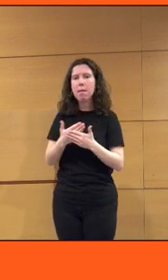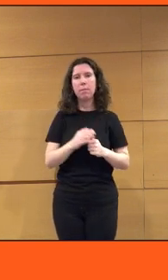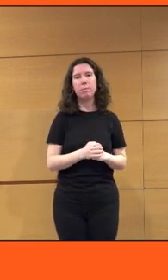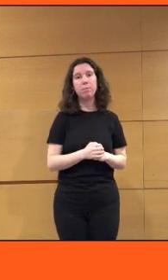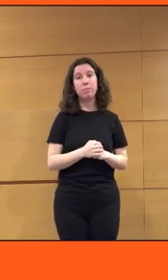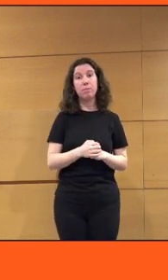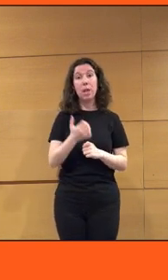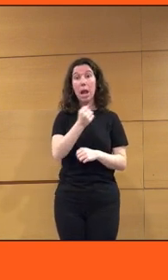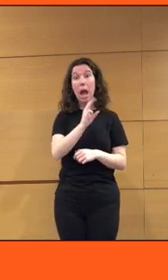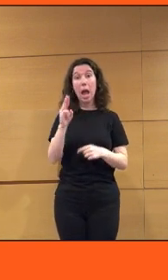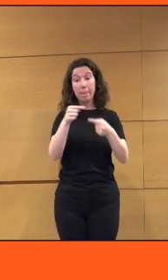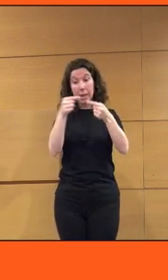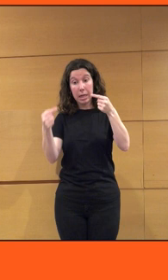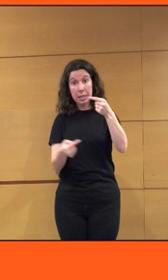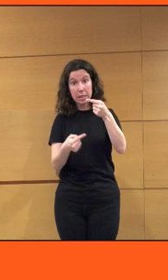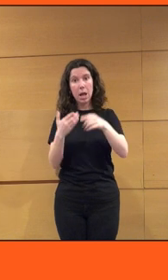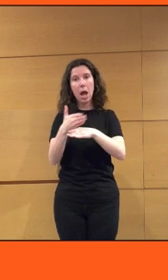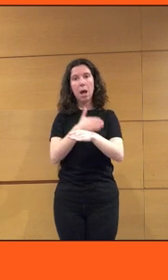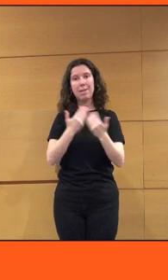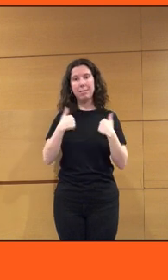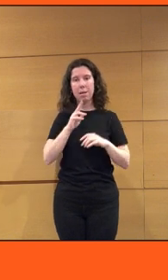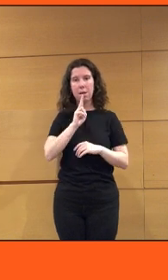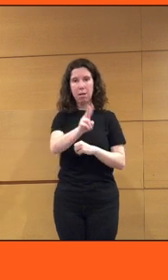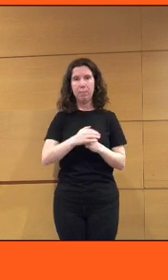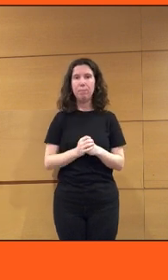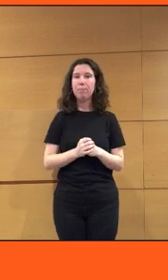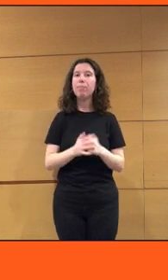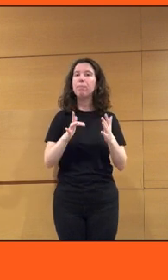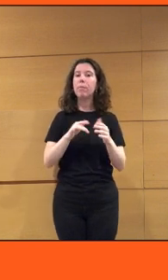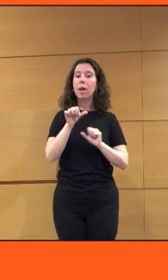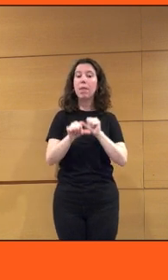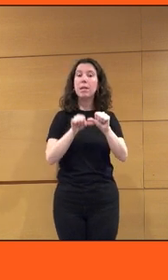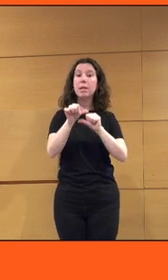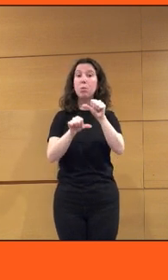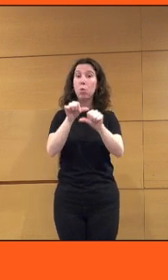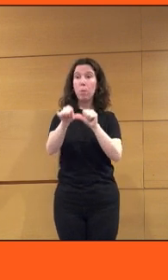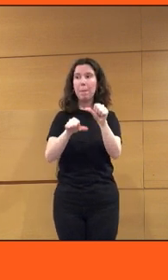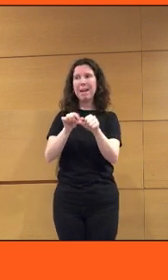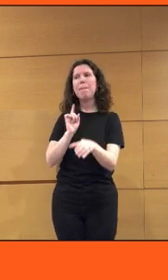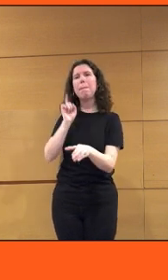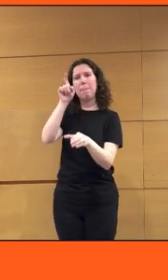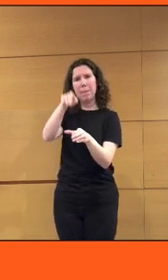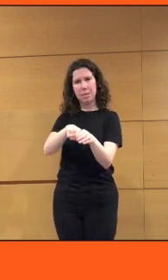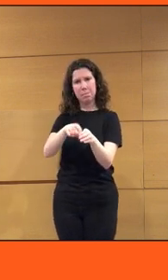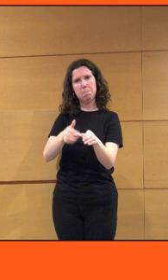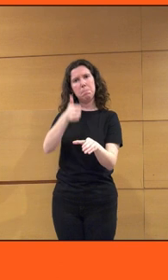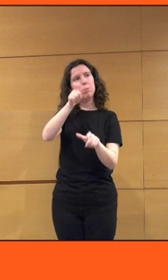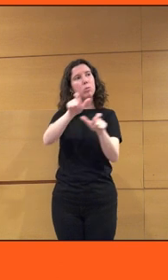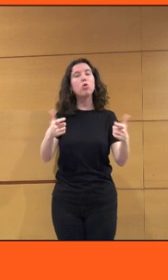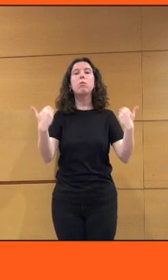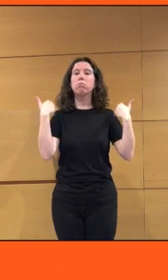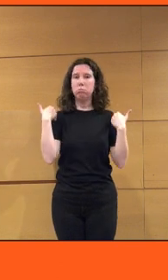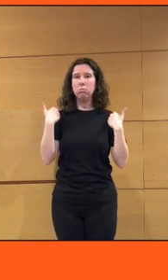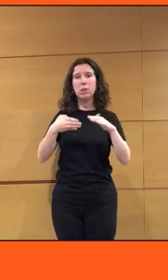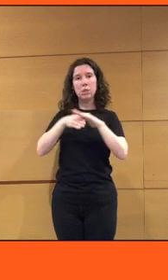resta d'aplicacions, el que dèiem abans, participar en el seu desenvolupament, sobretot els responsables d'accessibilitat dels